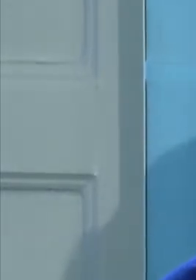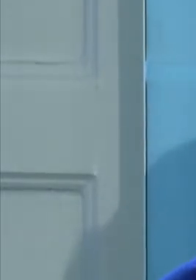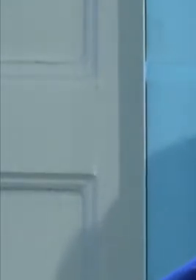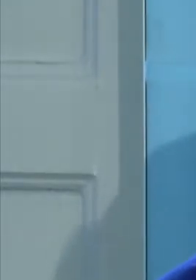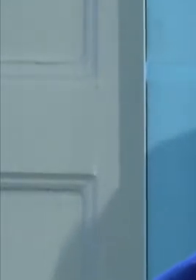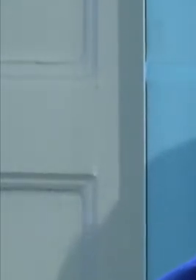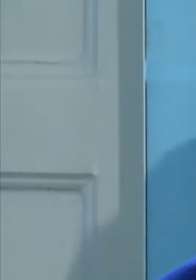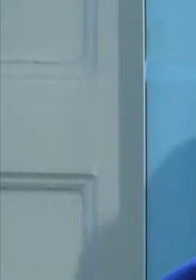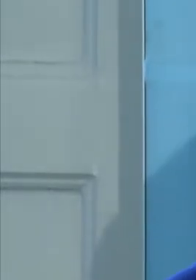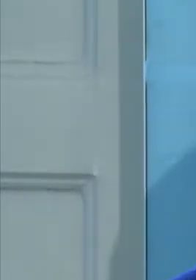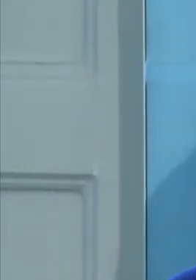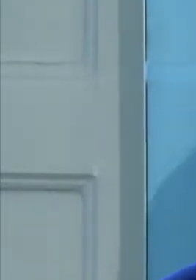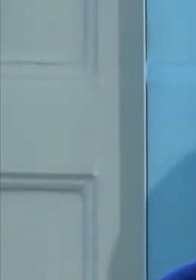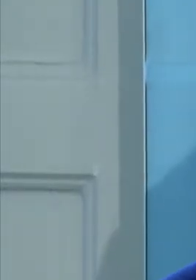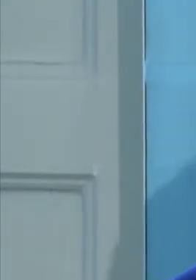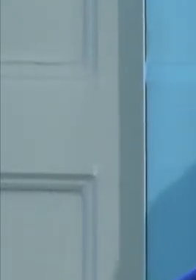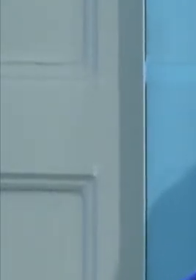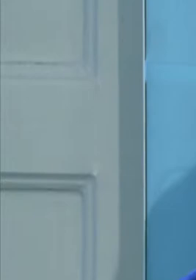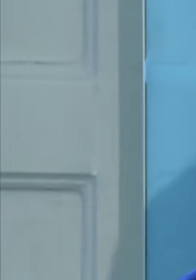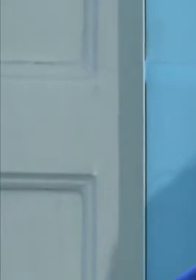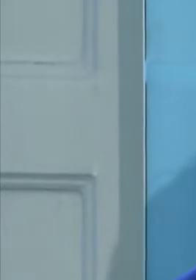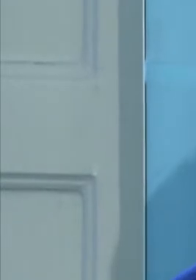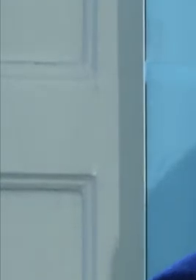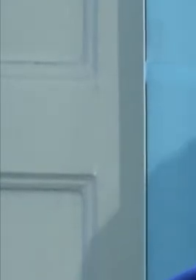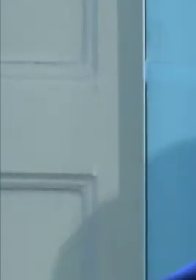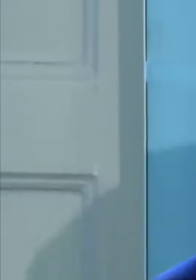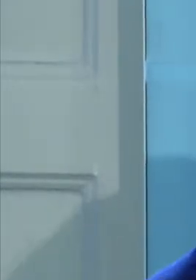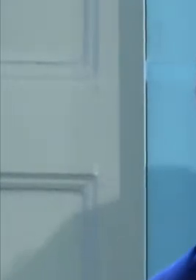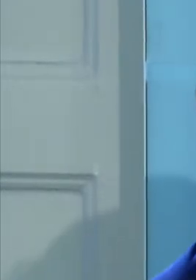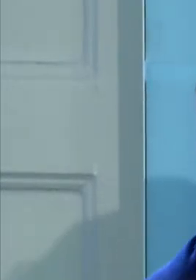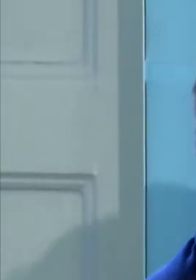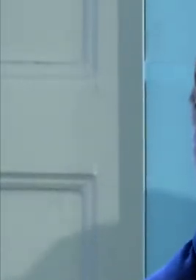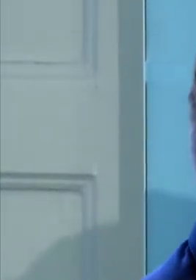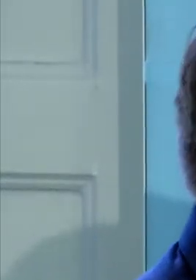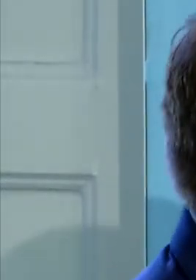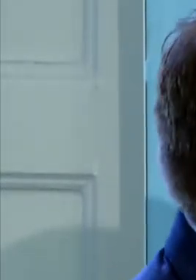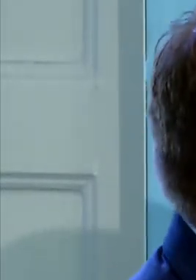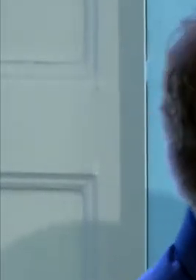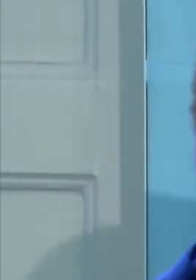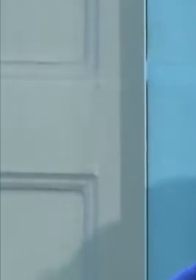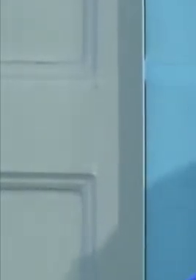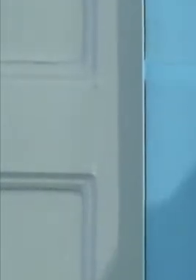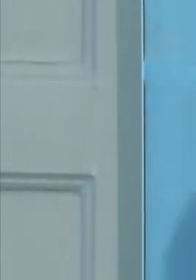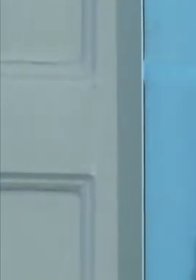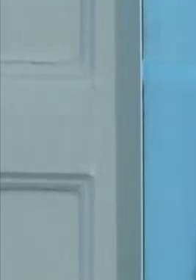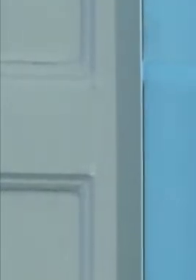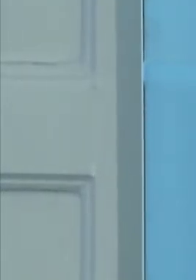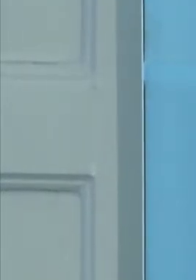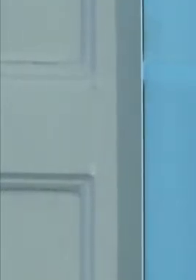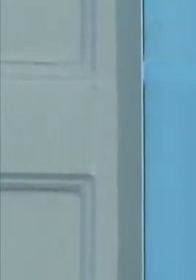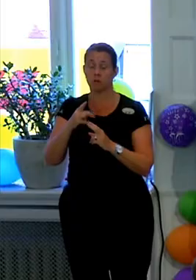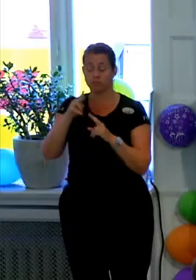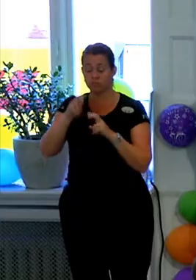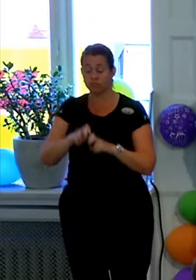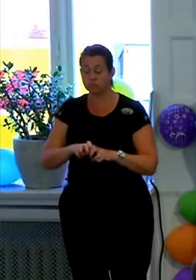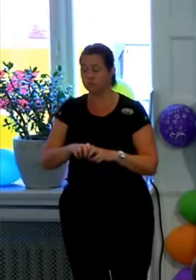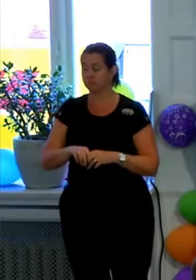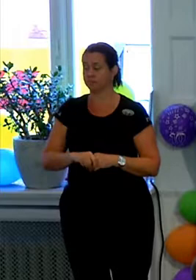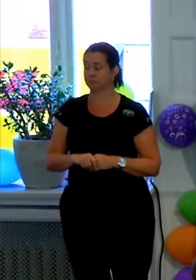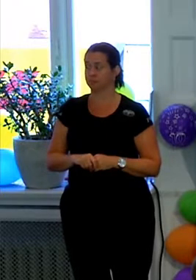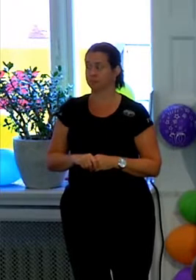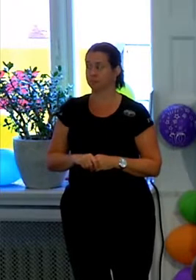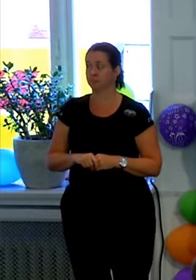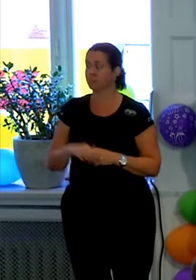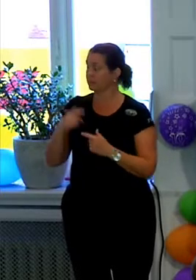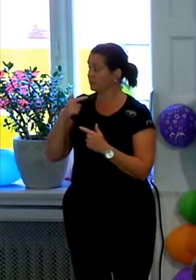Schweiz eller Tyskland. Eller vad det är. Så det är ju också någonting. Och det kanske är någonting för den nationella nivån att titta på också. Jag vet inte.